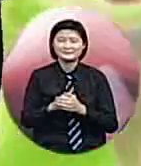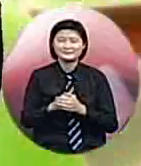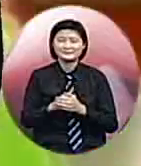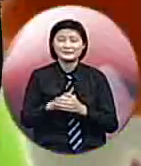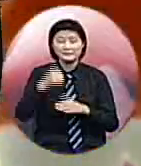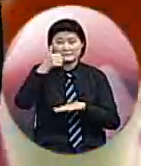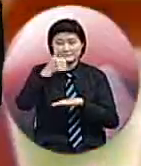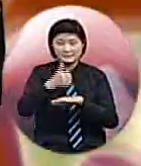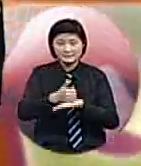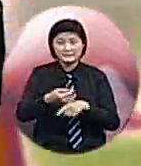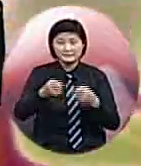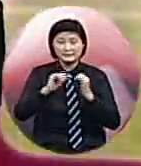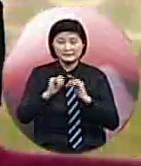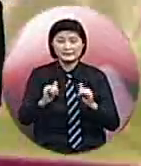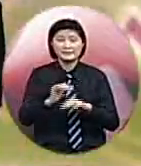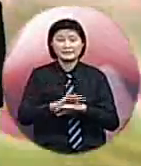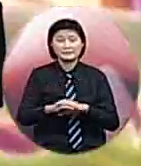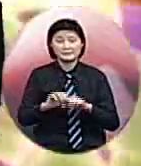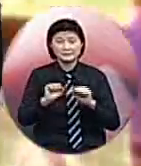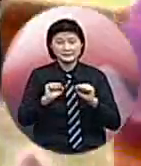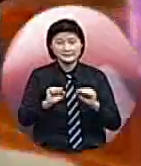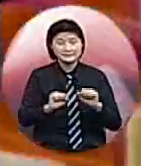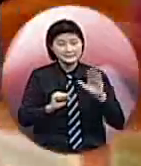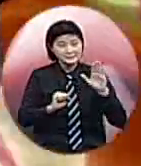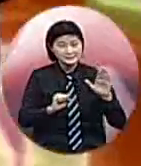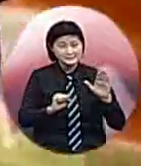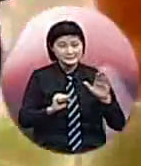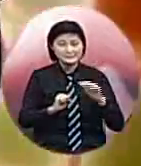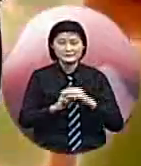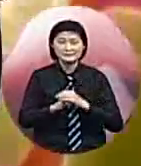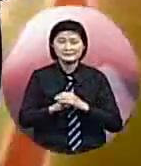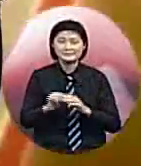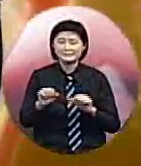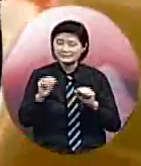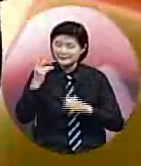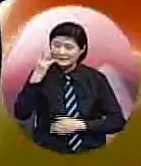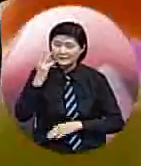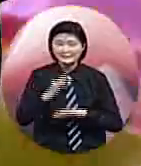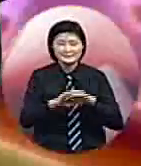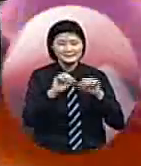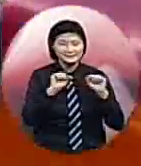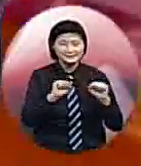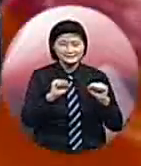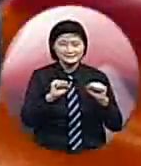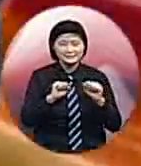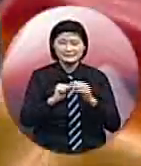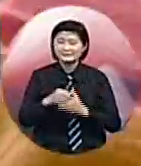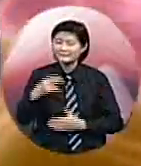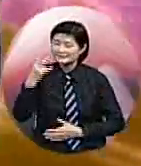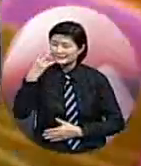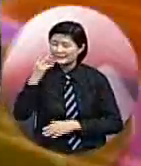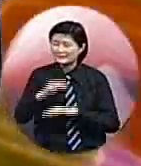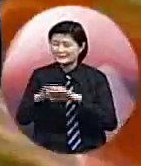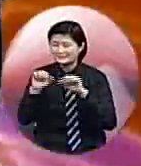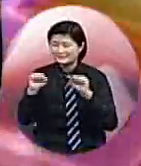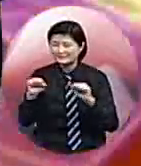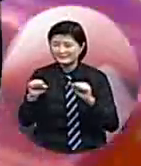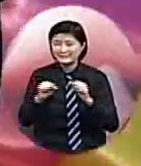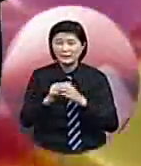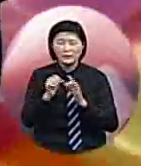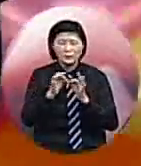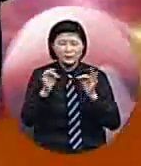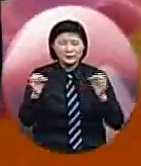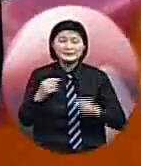자, 마지막 참가자분이세요. 즉석 참가자분이십니다. 여보세요. 네. 안녕하세요. 예, 안녕하세요.